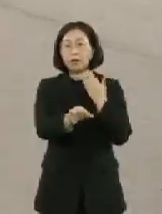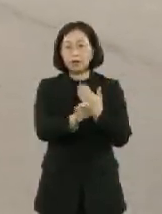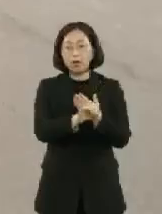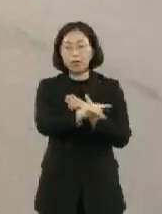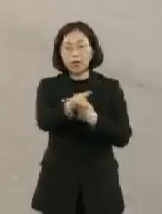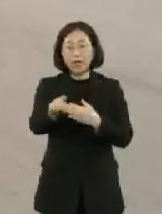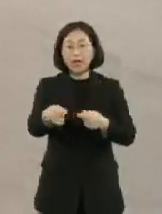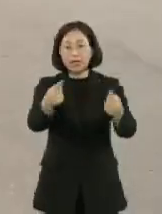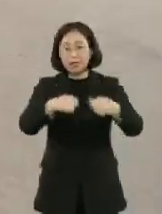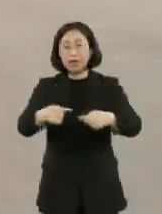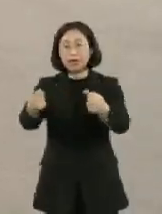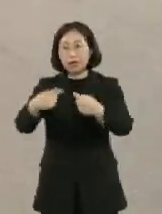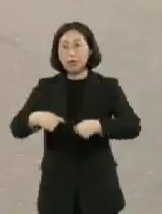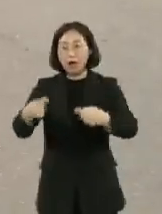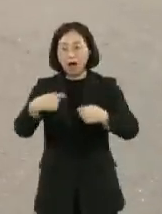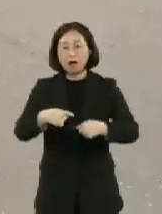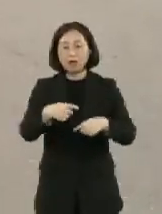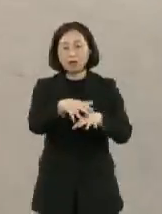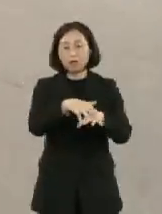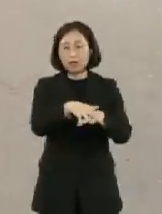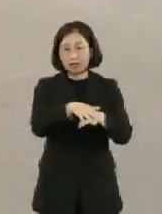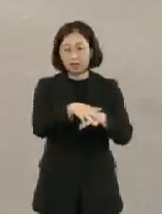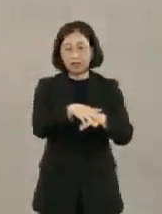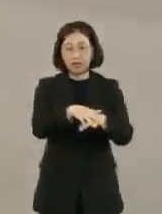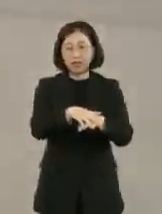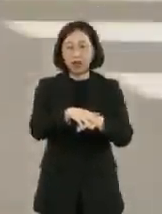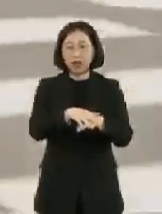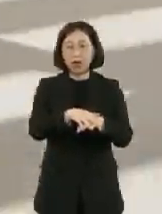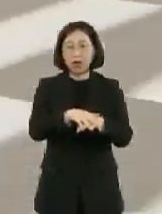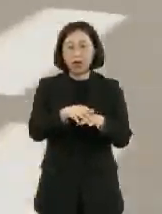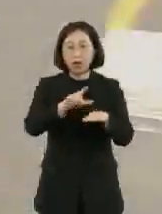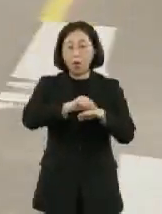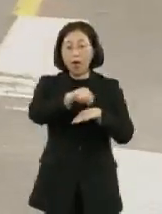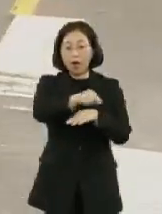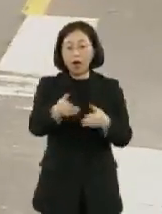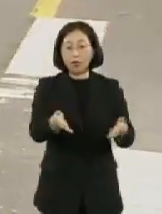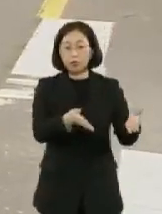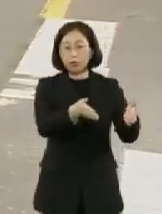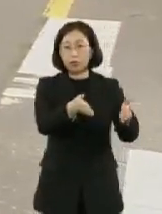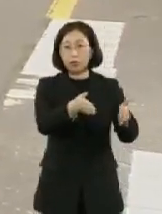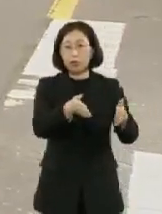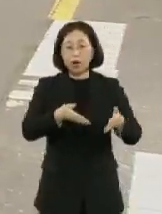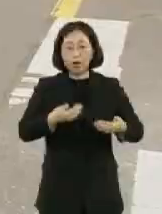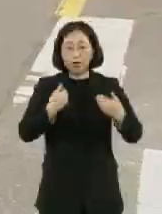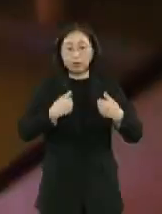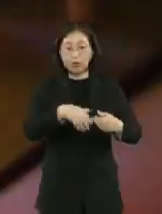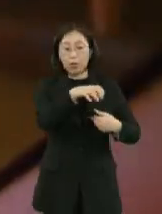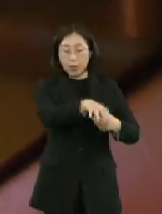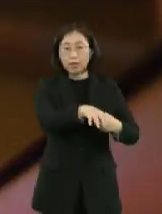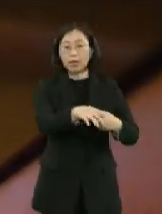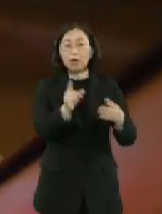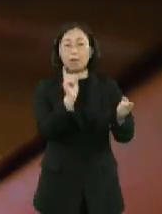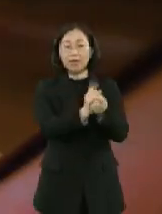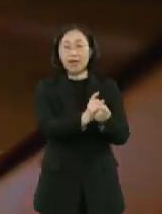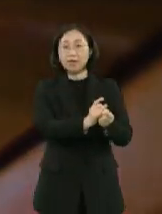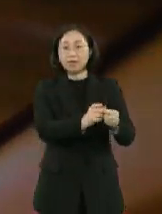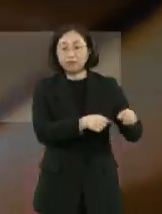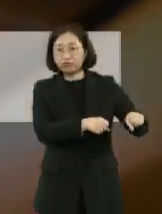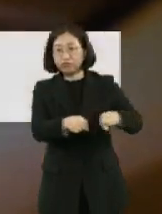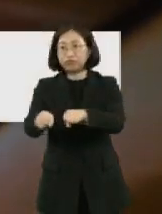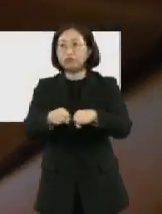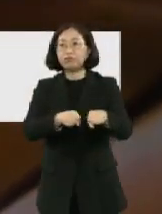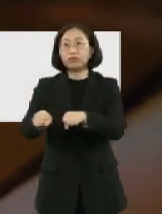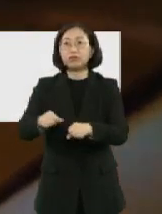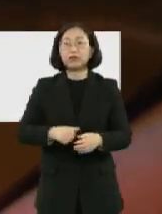함께 가담하는 방식으로 범행은 이어졌습니다. 대전 외곽의 도로에서 만난 이들은 대전 도심 일대를 질주했습니다. 일부는 대구와